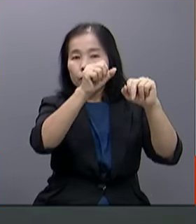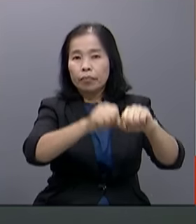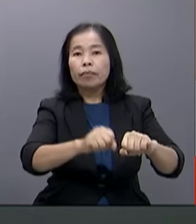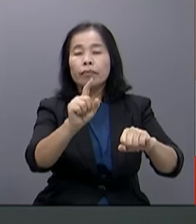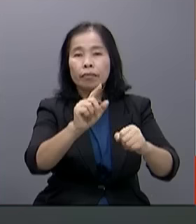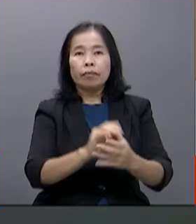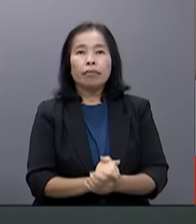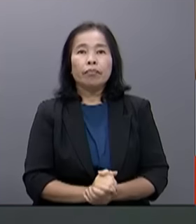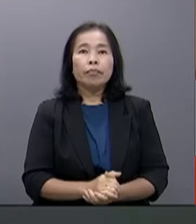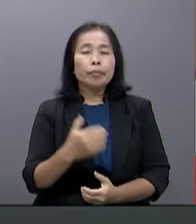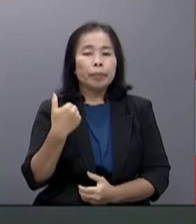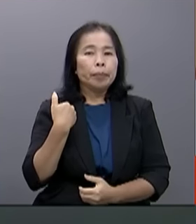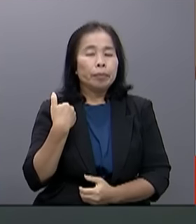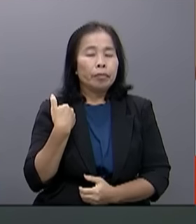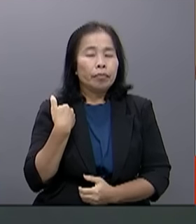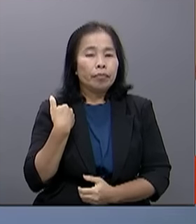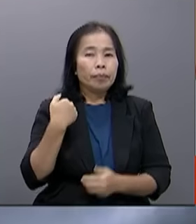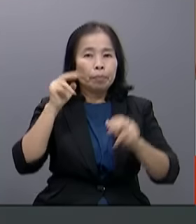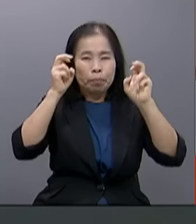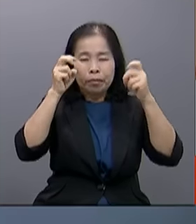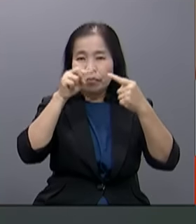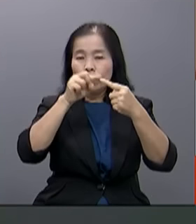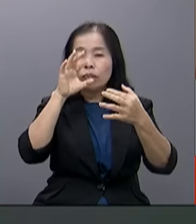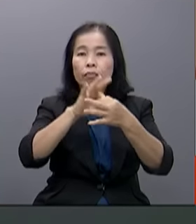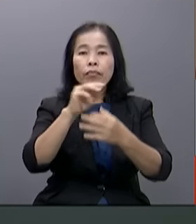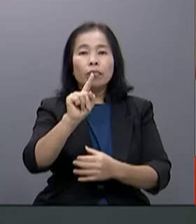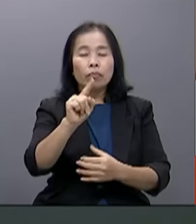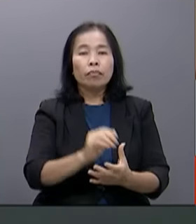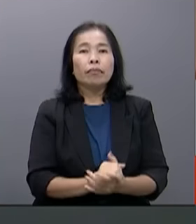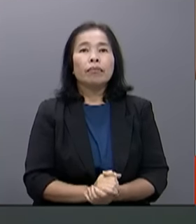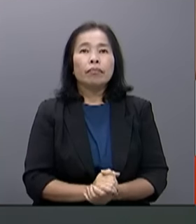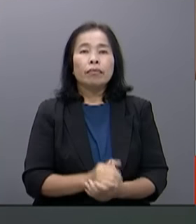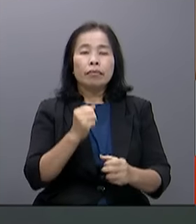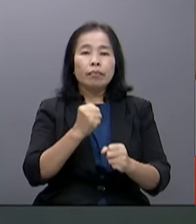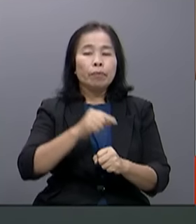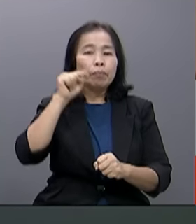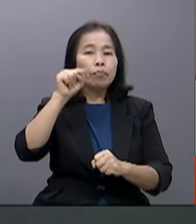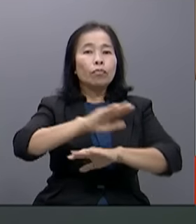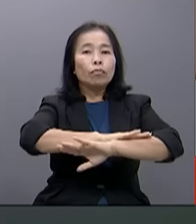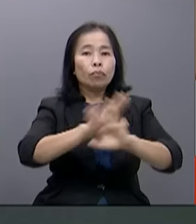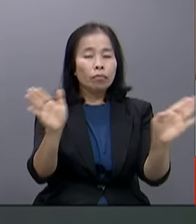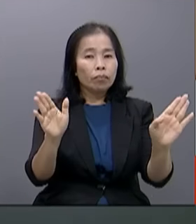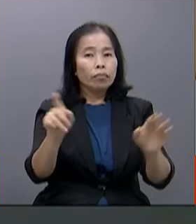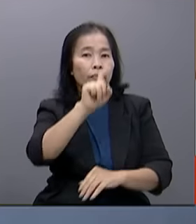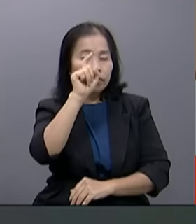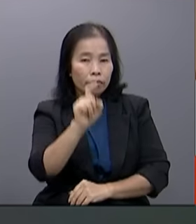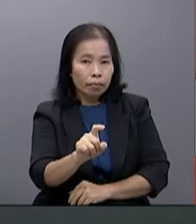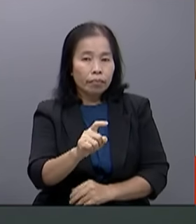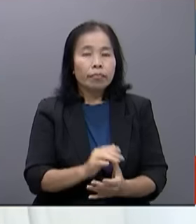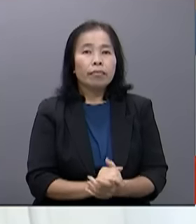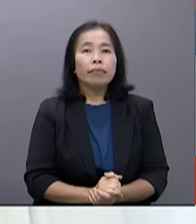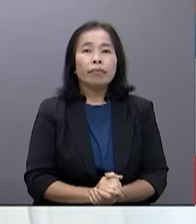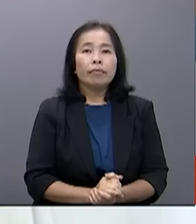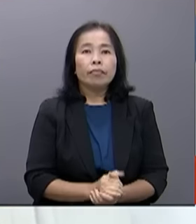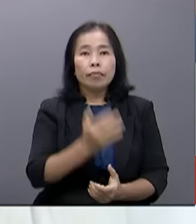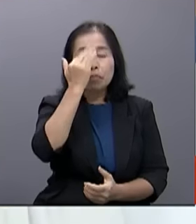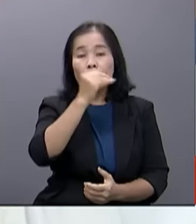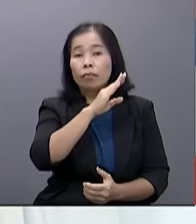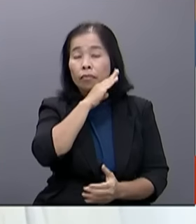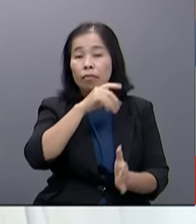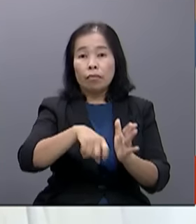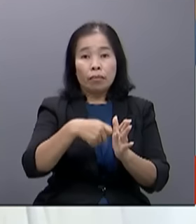ก็จะมีประเด็นในเรื่องของการที่จะยกเลิกคำสั่งถ้าจะอ้างเหตุผลตามที่กฤษฎีกา